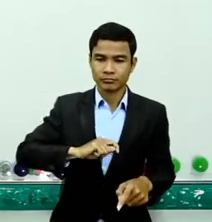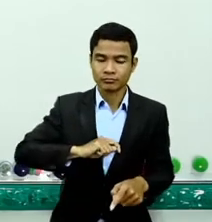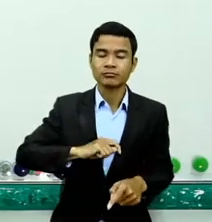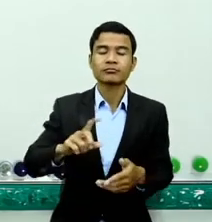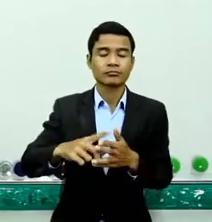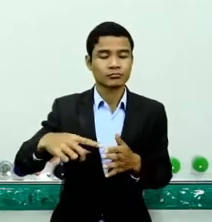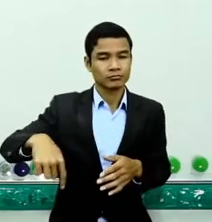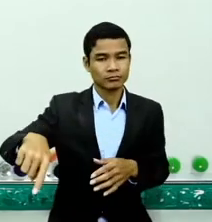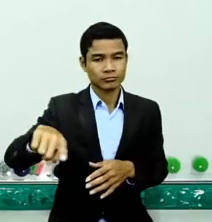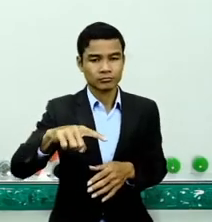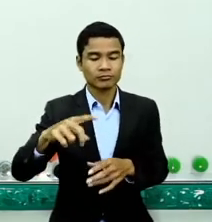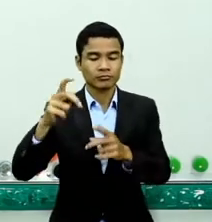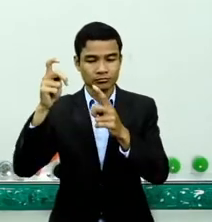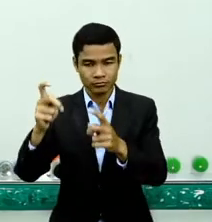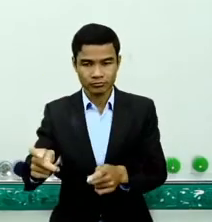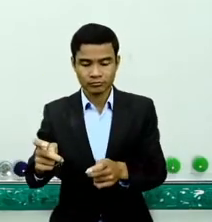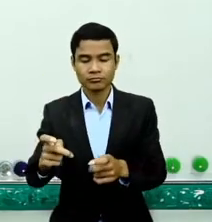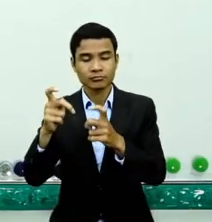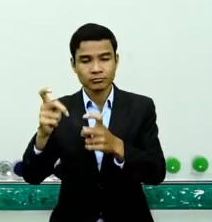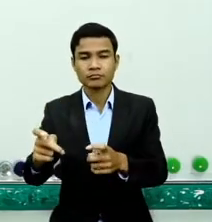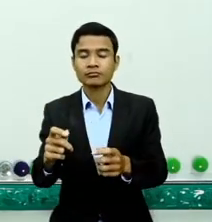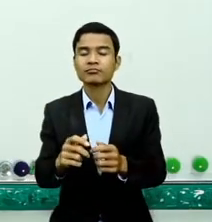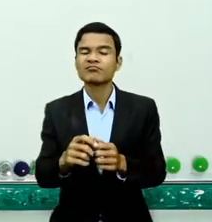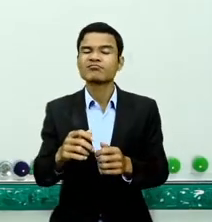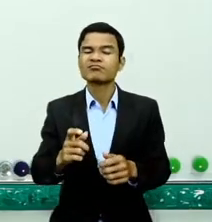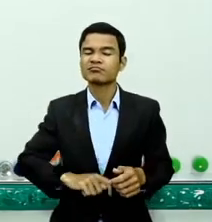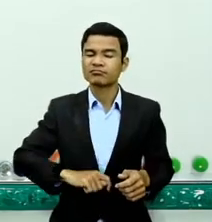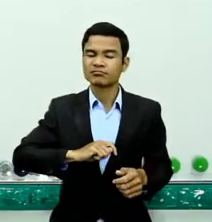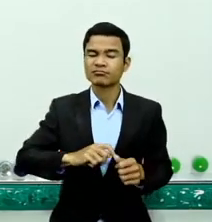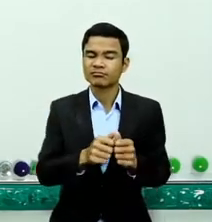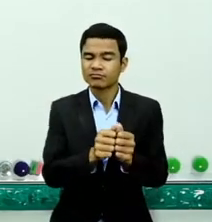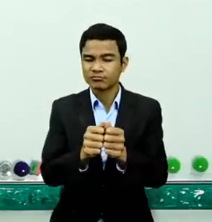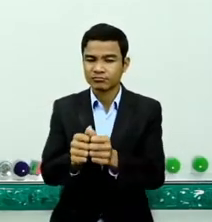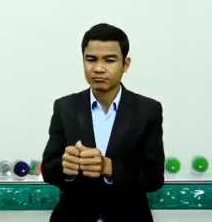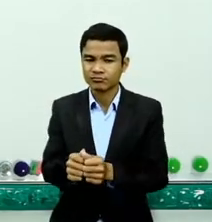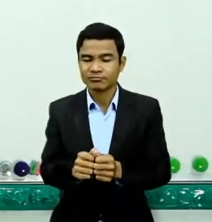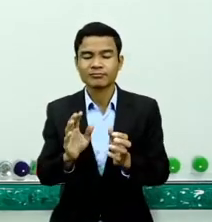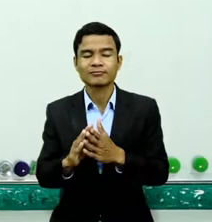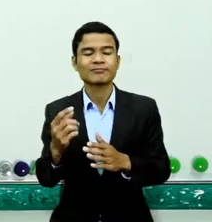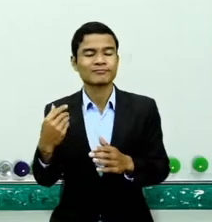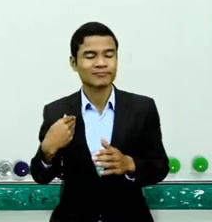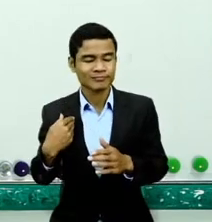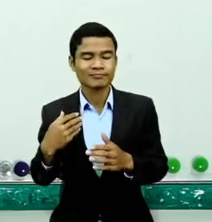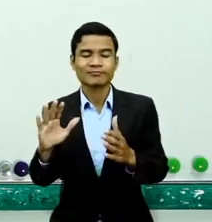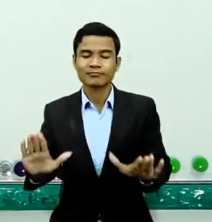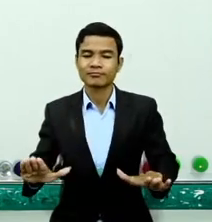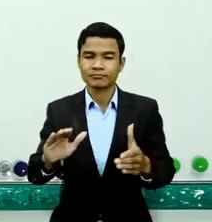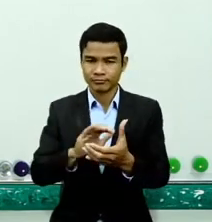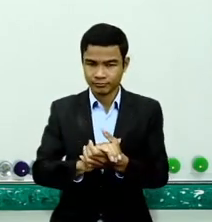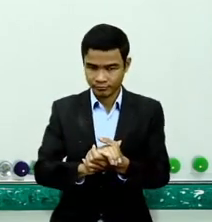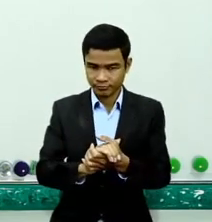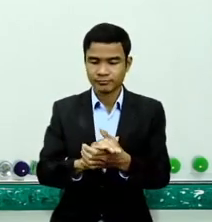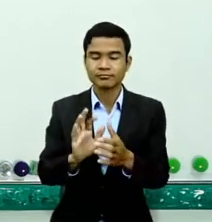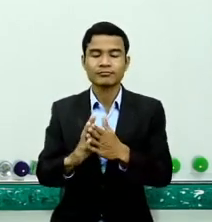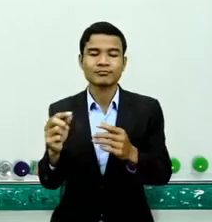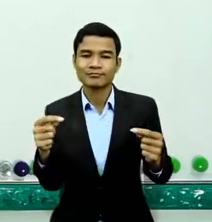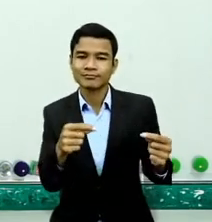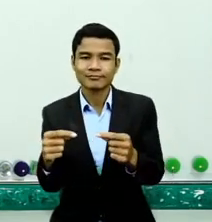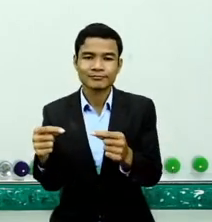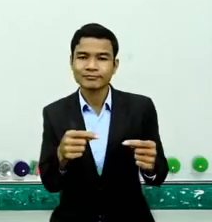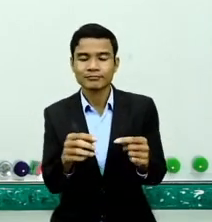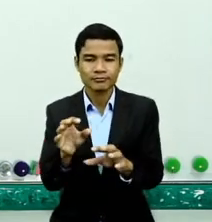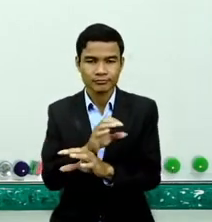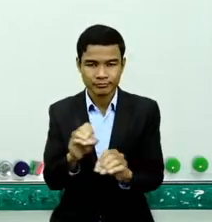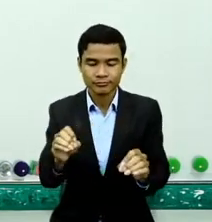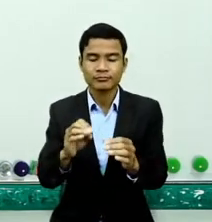nè bố quát rô nơi chì mùi kì nè dàng sọc sàn bùm đai miên tùm nô hay chì mùi kì nè tê chân con đang tế ta